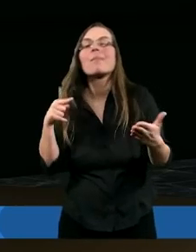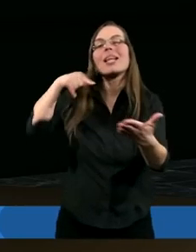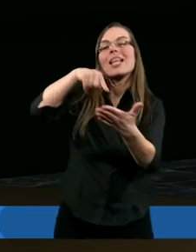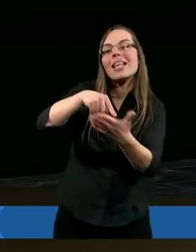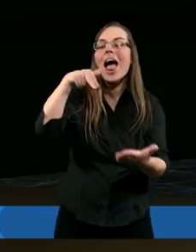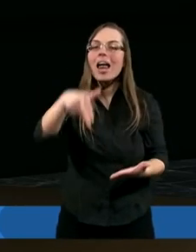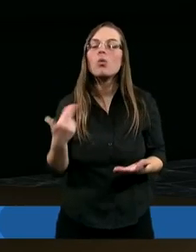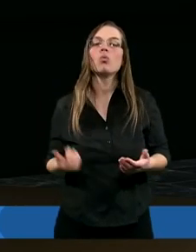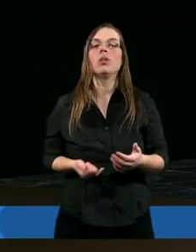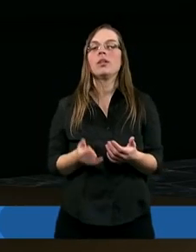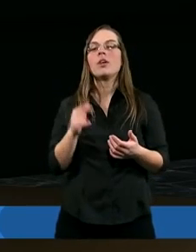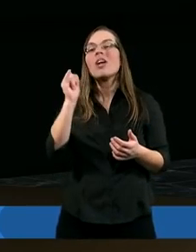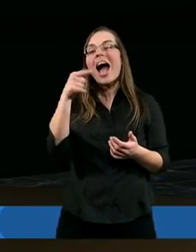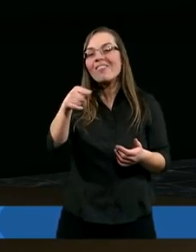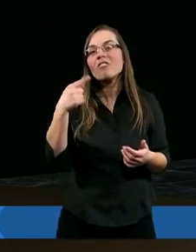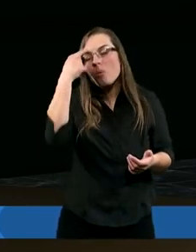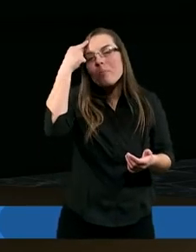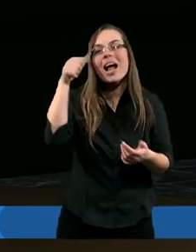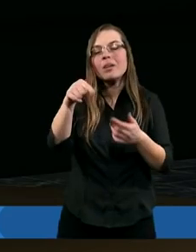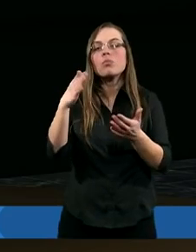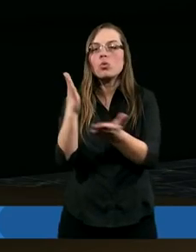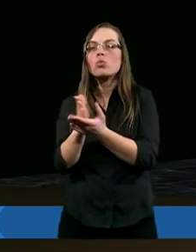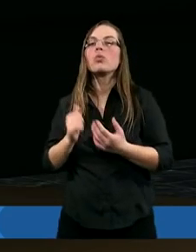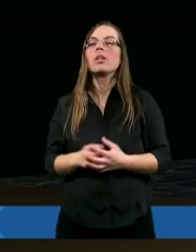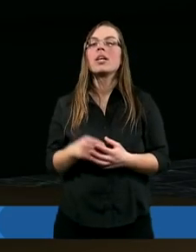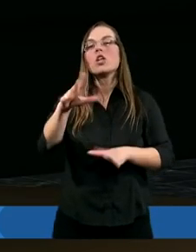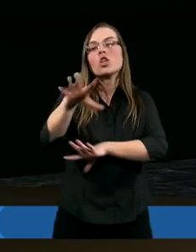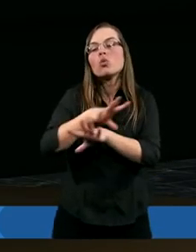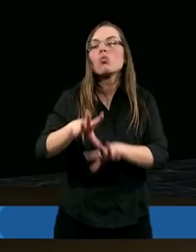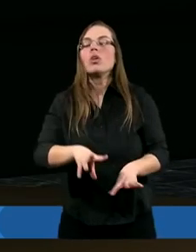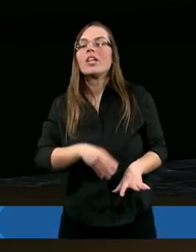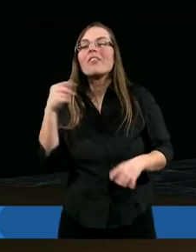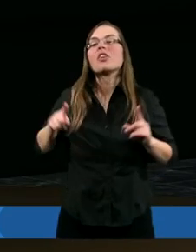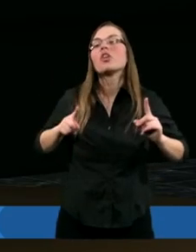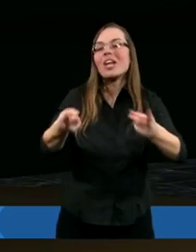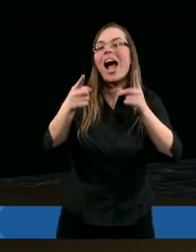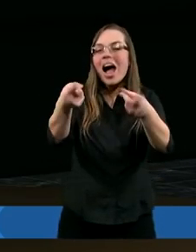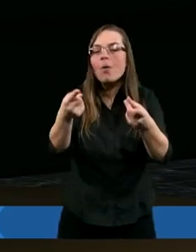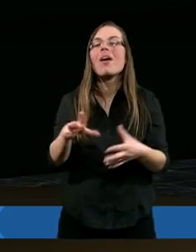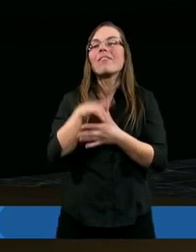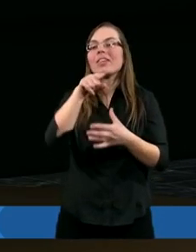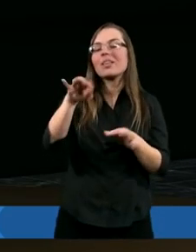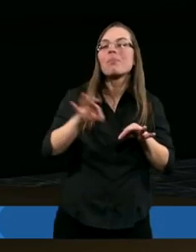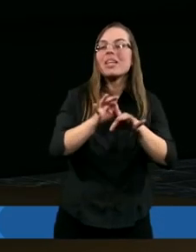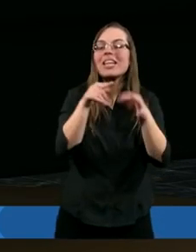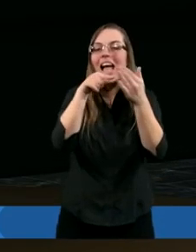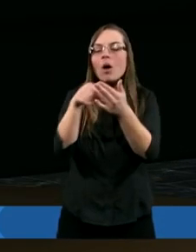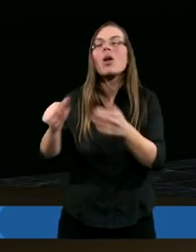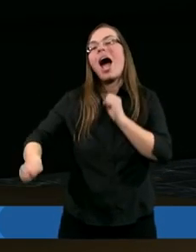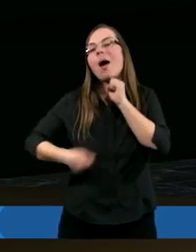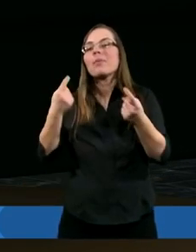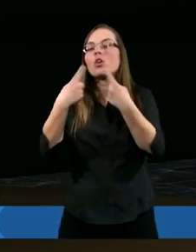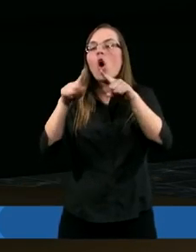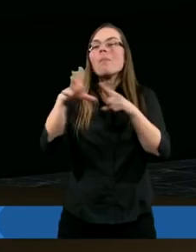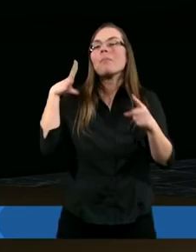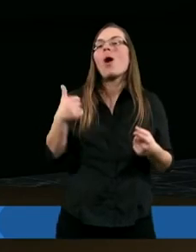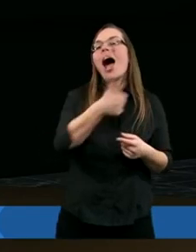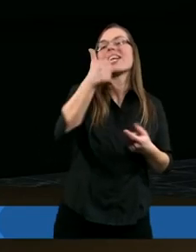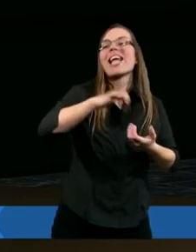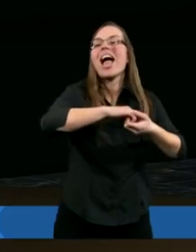celu. Już wspominaliśmy tutaj, że Duch Święty działał w tym kierunku, aby w Kościele była